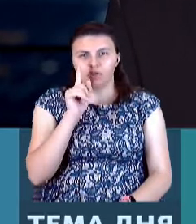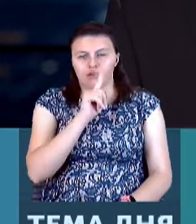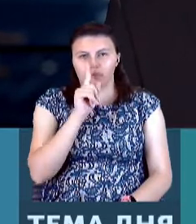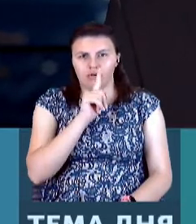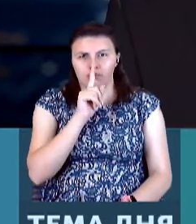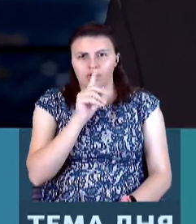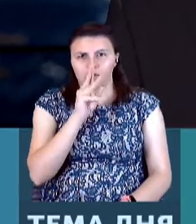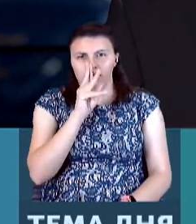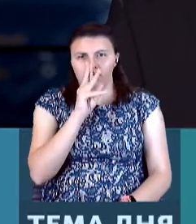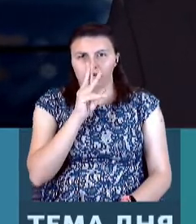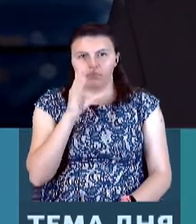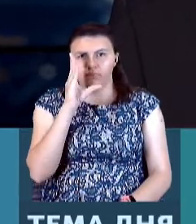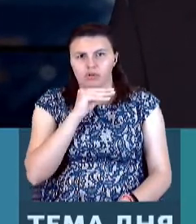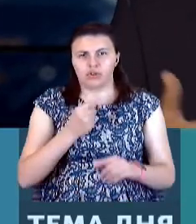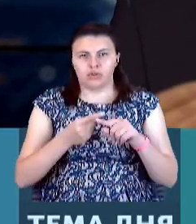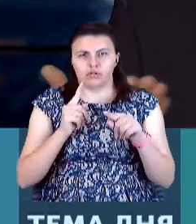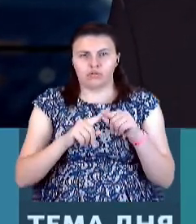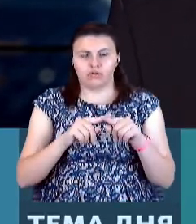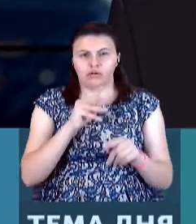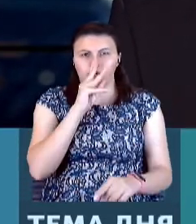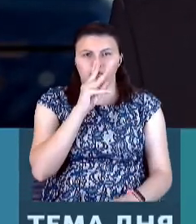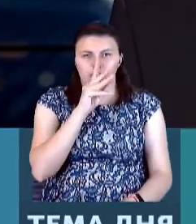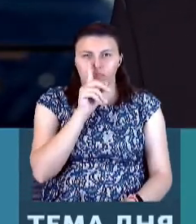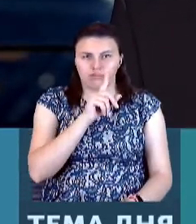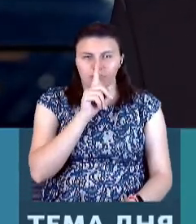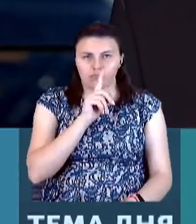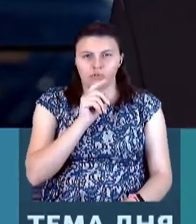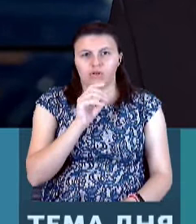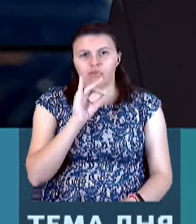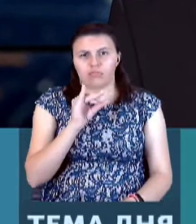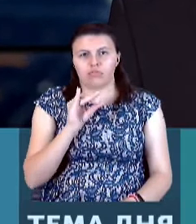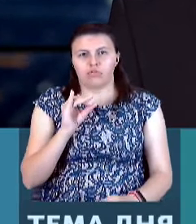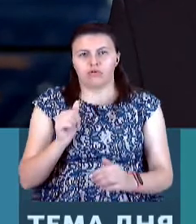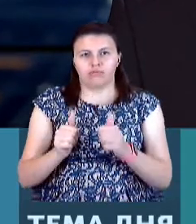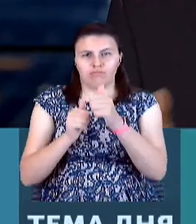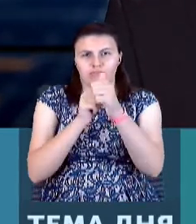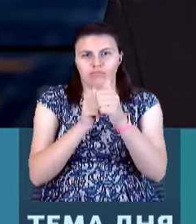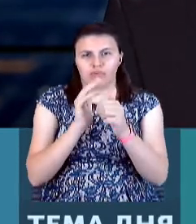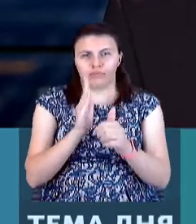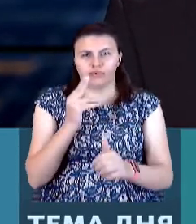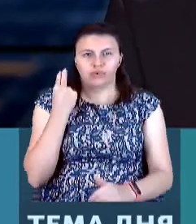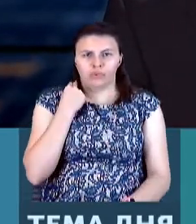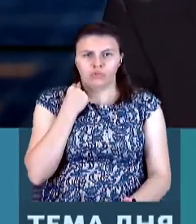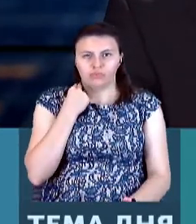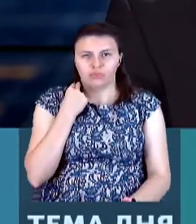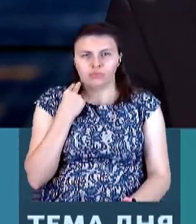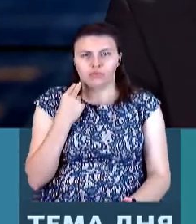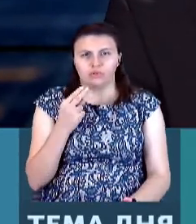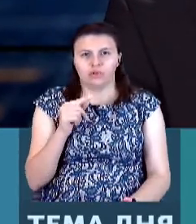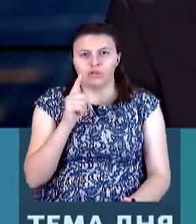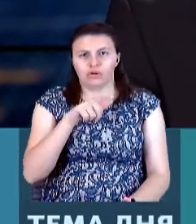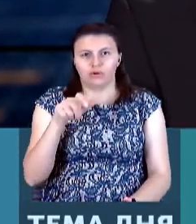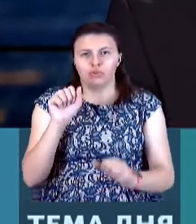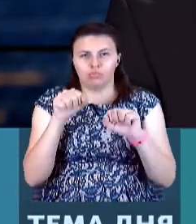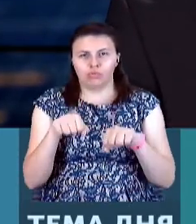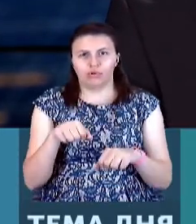заробітна плата. Чи вдасться за рахунок цього підприємцям компенсувати певні збитки? Адже люди зможуть